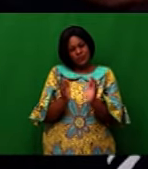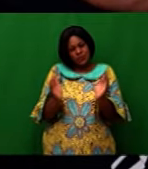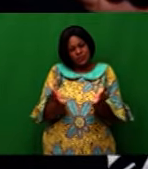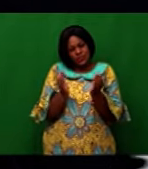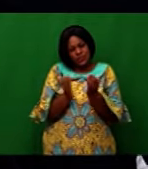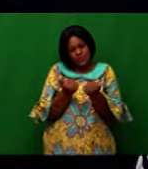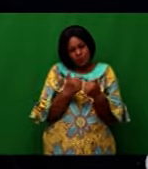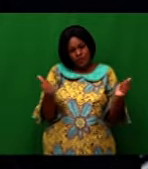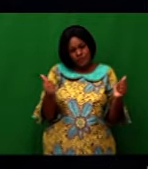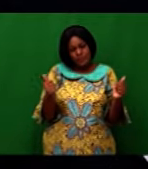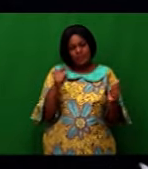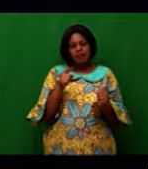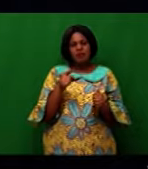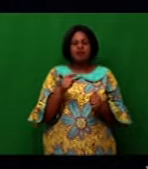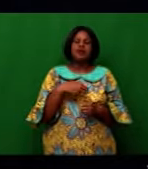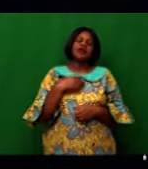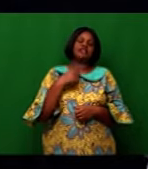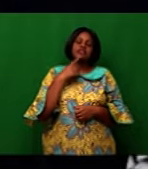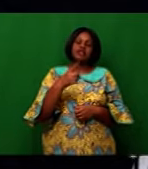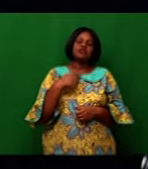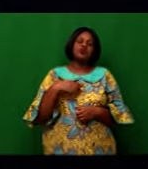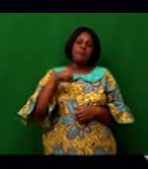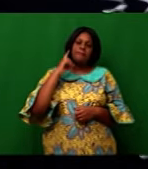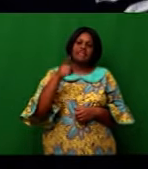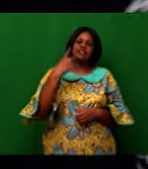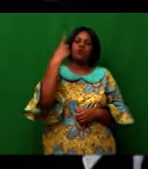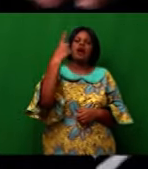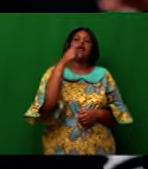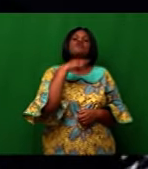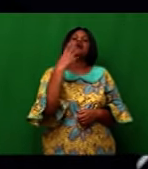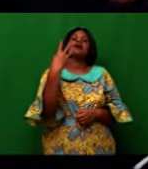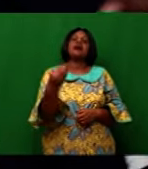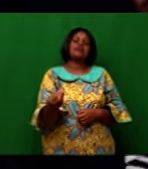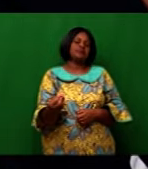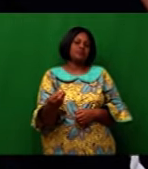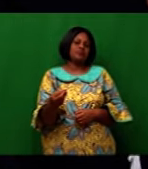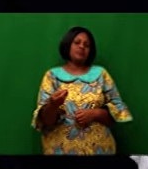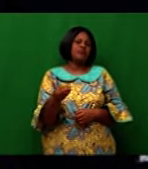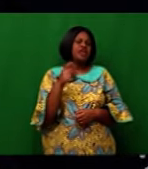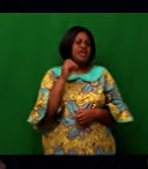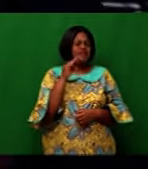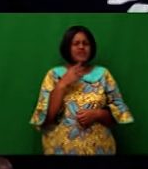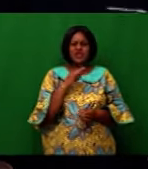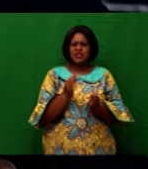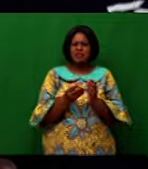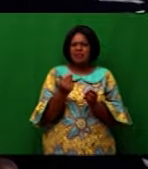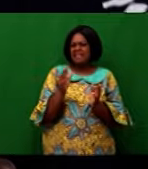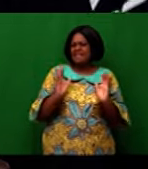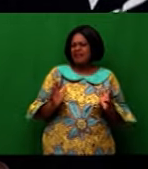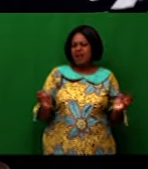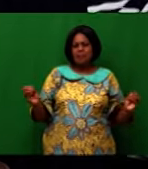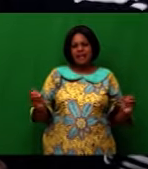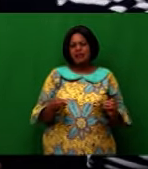rudo rwakaringana roora mumwe chete saka mukadzokera futi motasa muchitendero chedu munoona kune nyika idzo